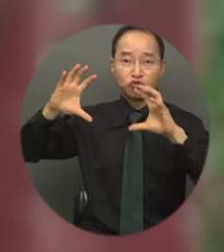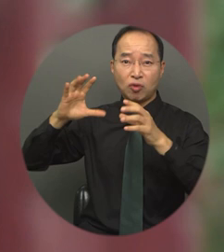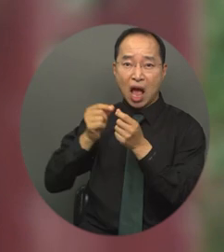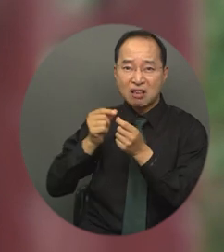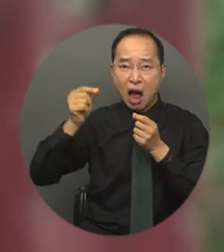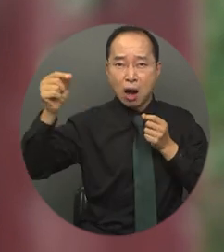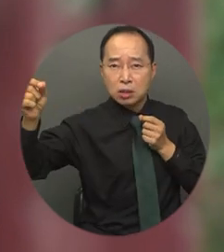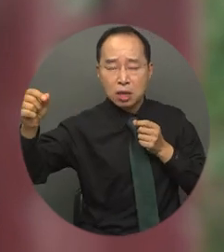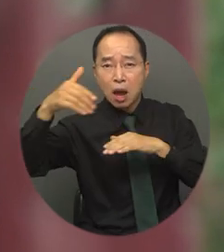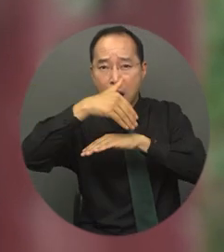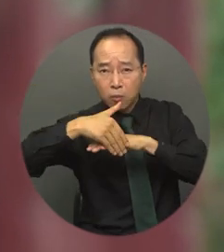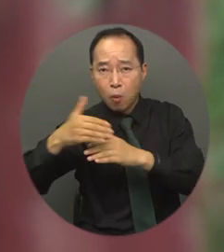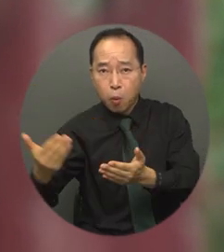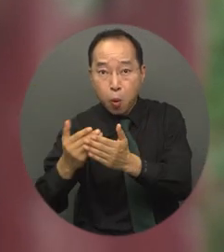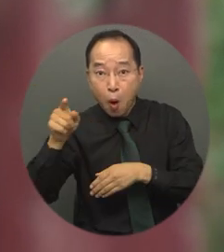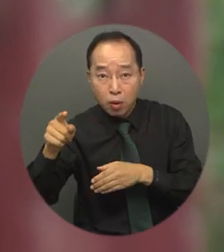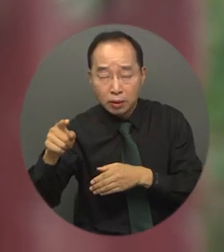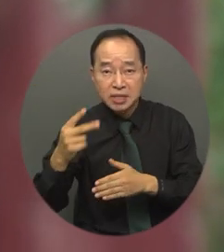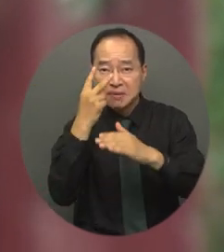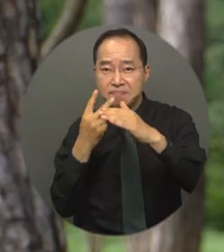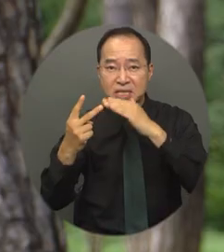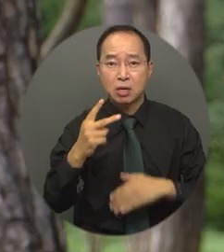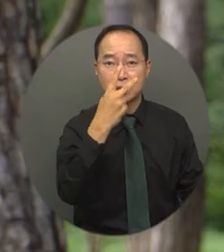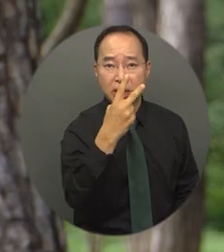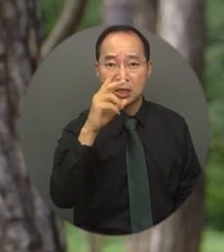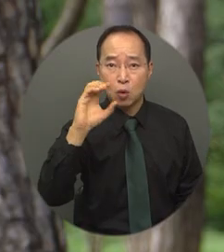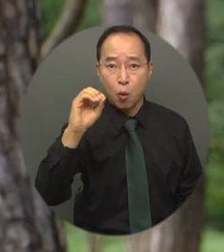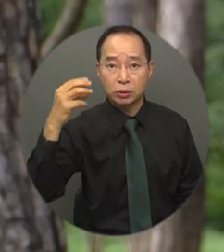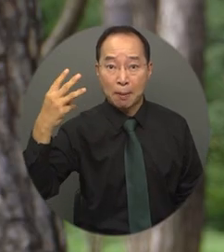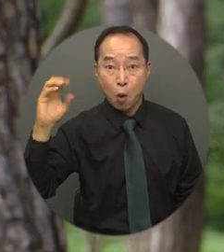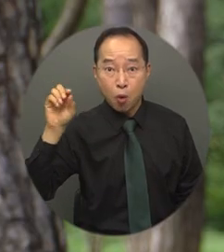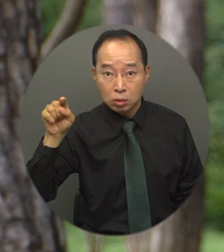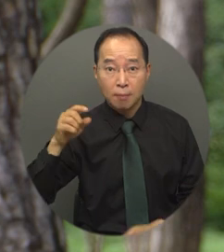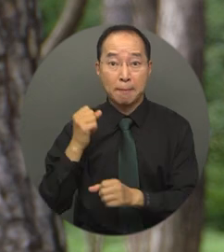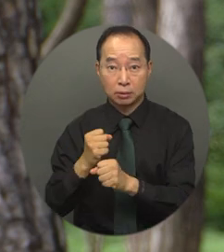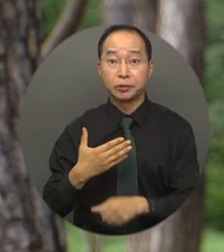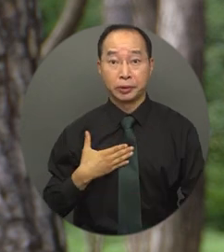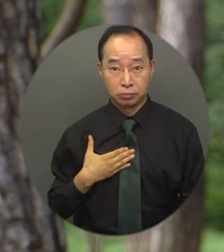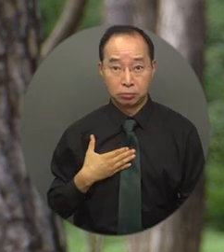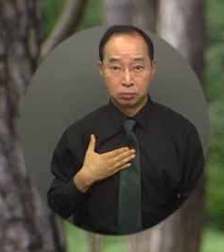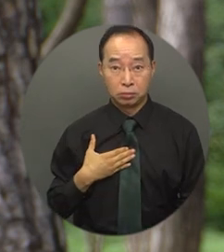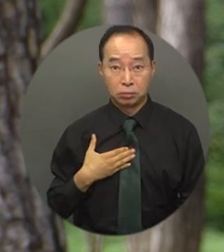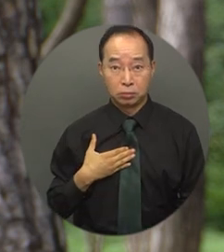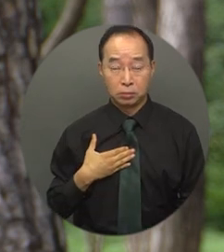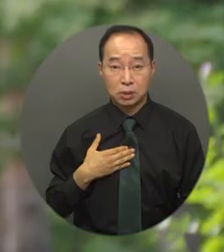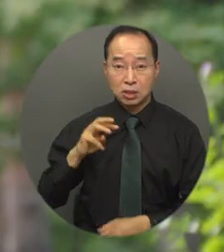발전 전략인 비전 2030을 만들었습니다. 한 세대 앞을 내다보면서 2030년을